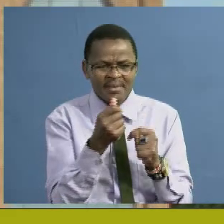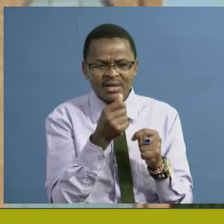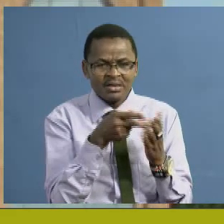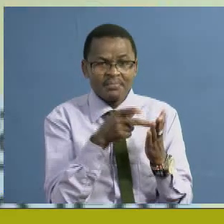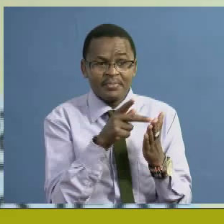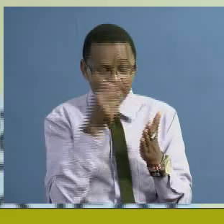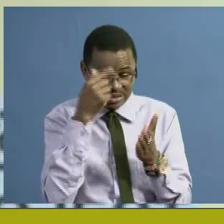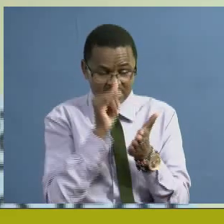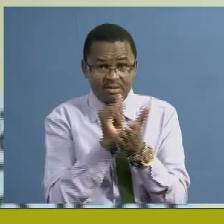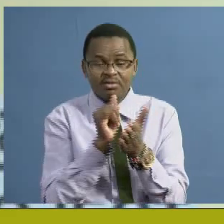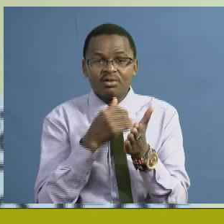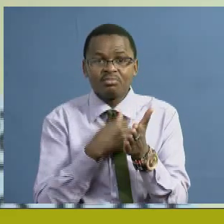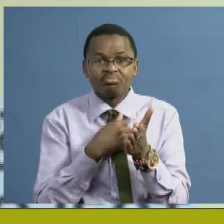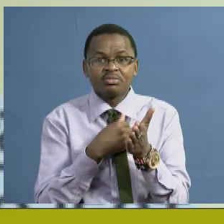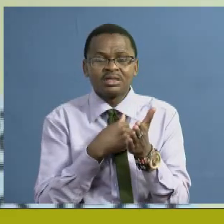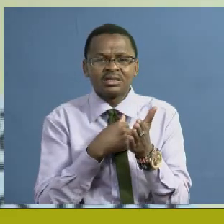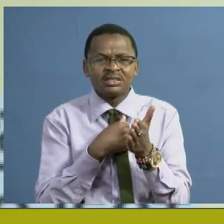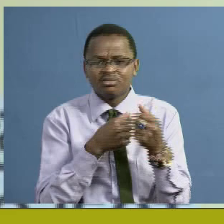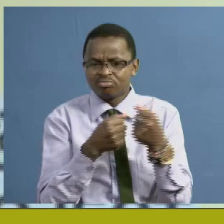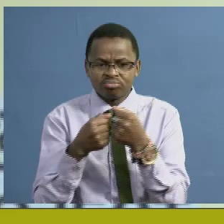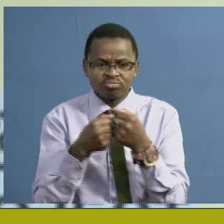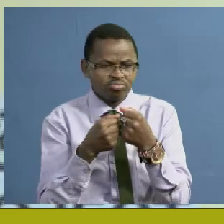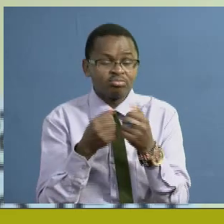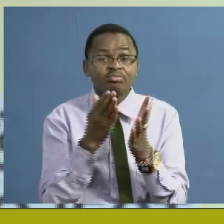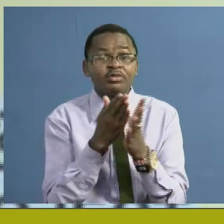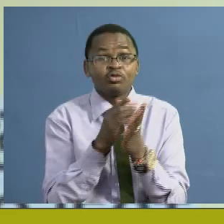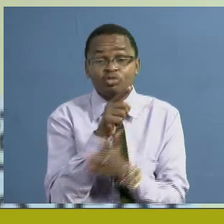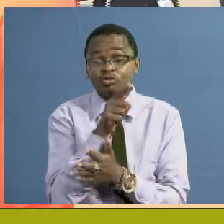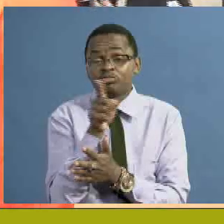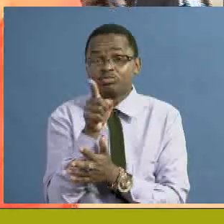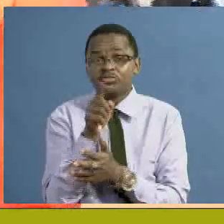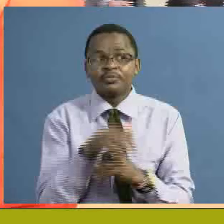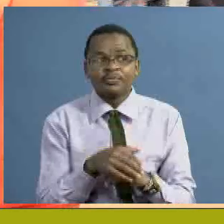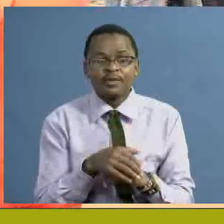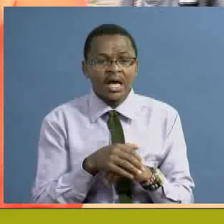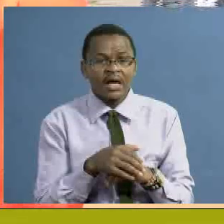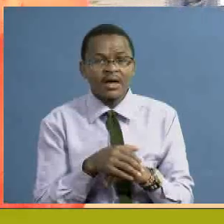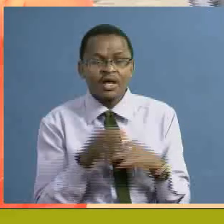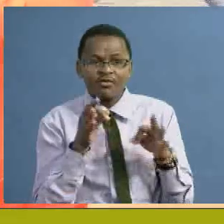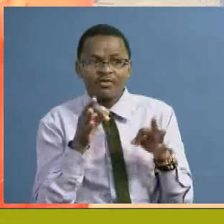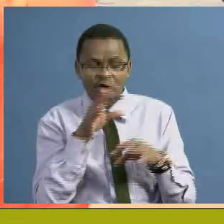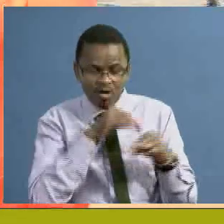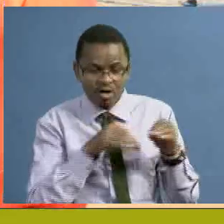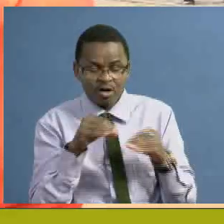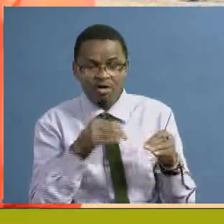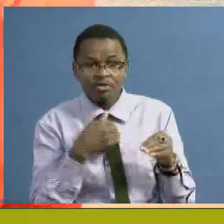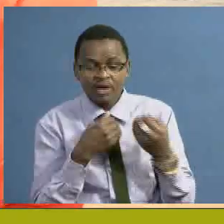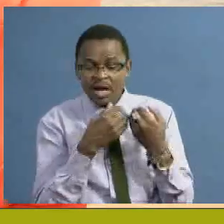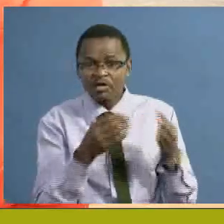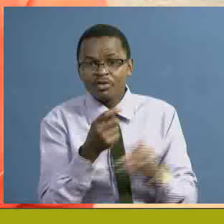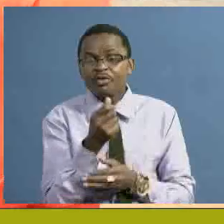zinazotumika kutekeleza mradi huu zinazua mjadala kutoka mwanaharakati huu. If we just cut down on corruption, we are losing